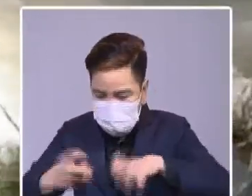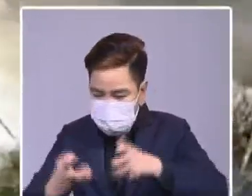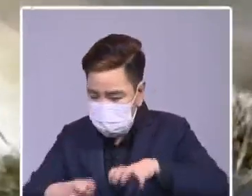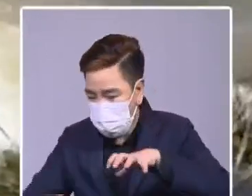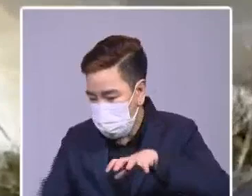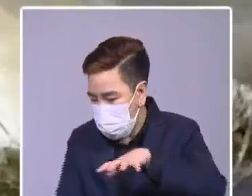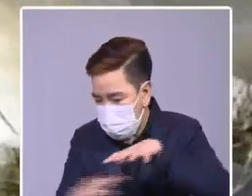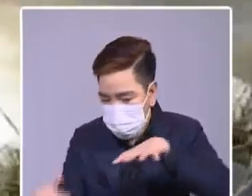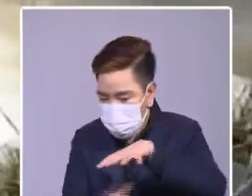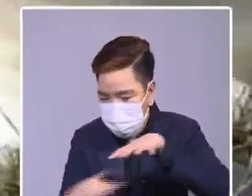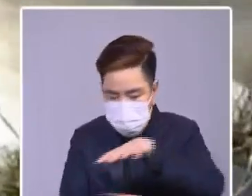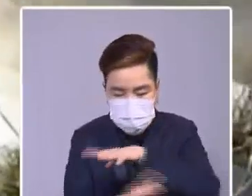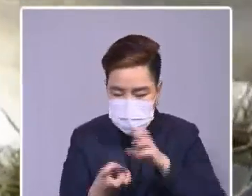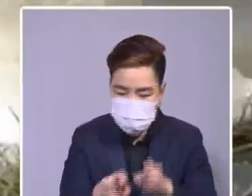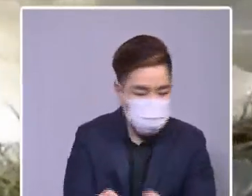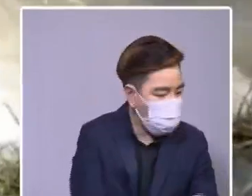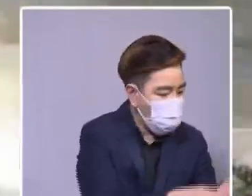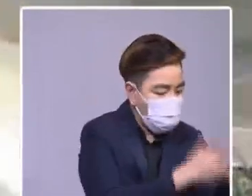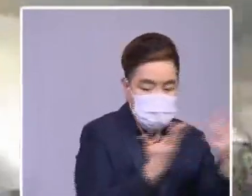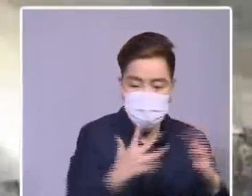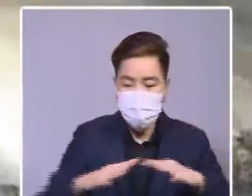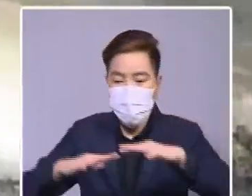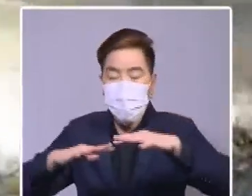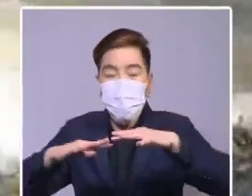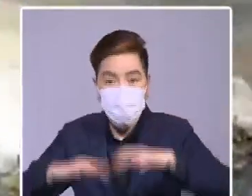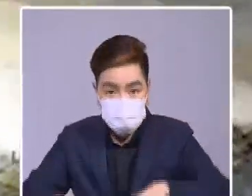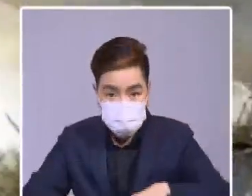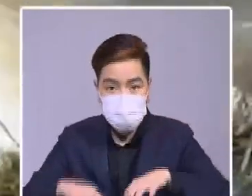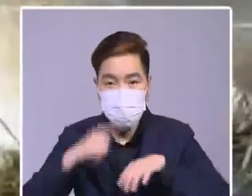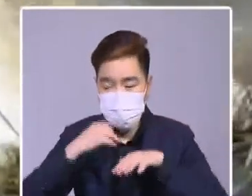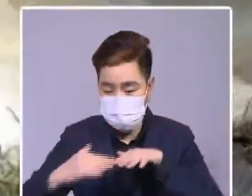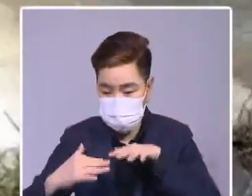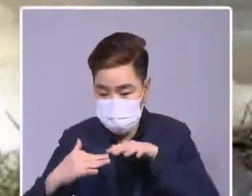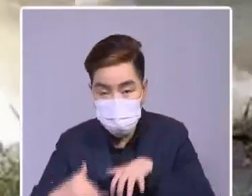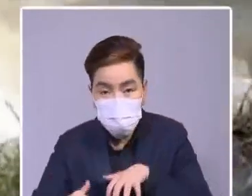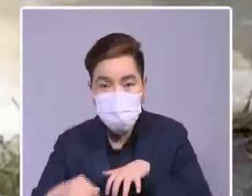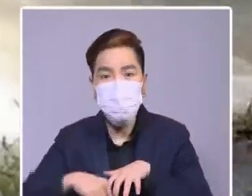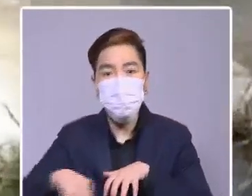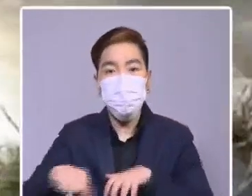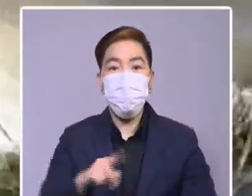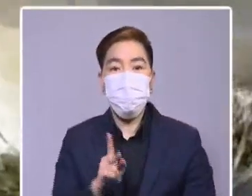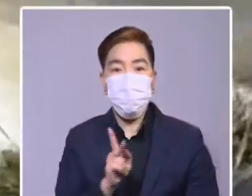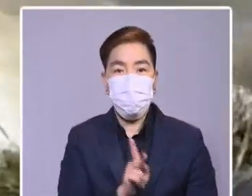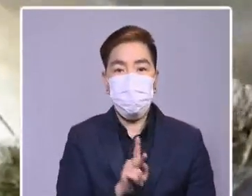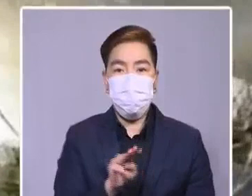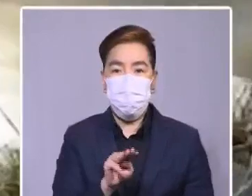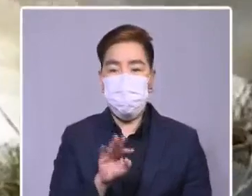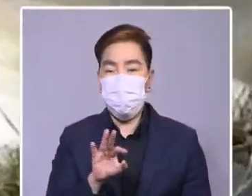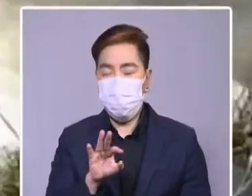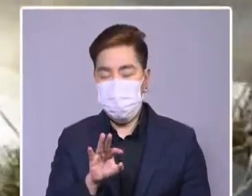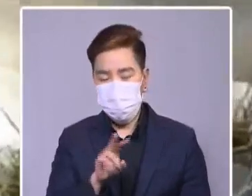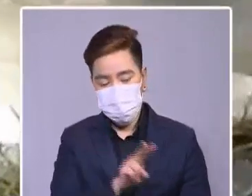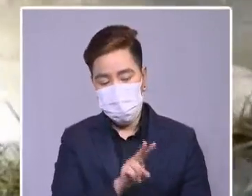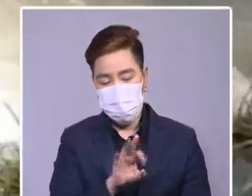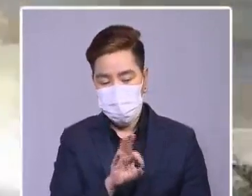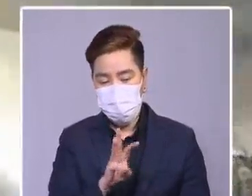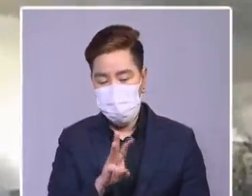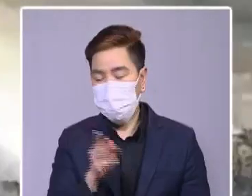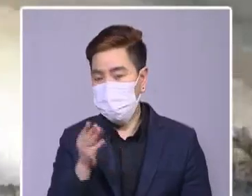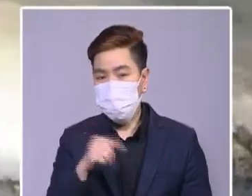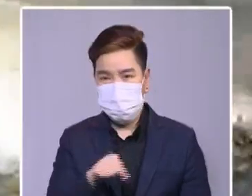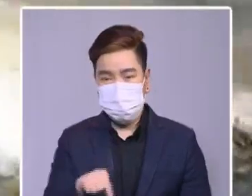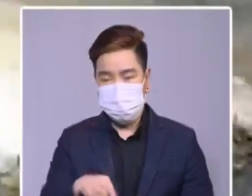กระแสน้ำเลยนะคะทำให้ทางรถไฟมันทรุดตัวแล้วก็เสียหายบริเวณหลักกิโลเมตรที่ 296/6บริเวณนี้